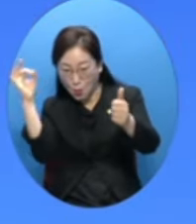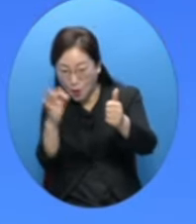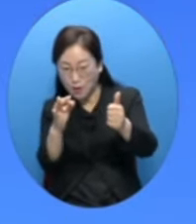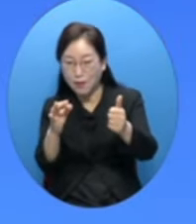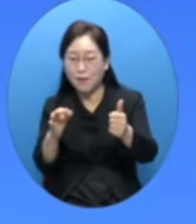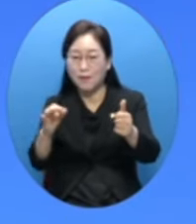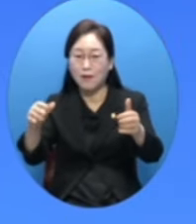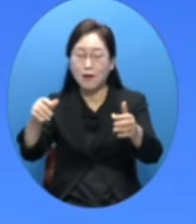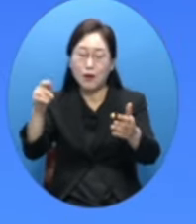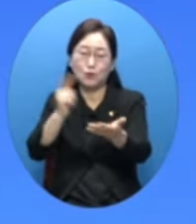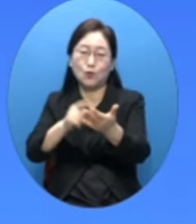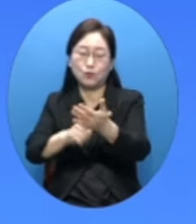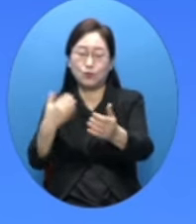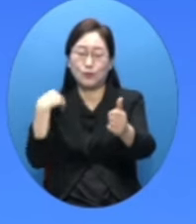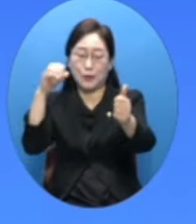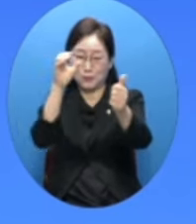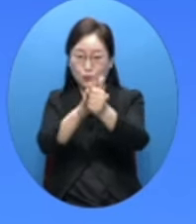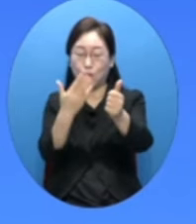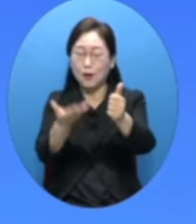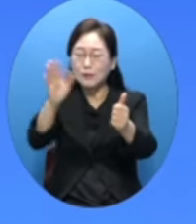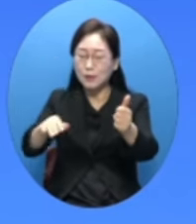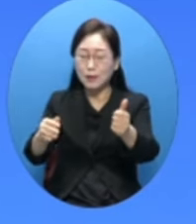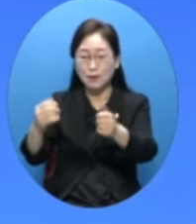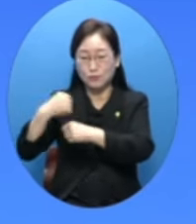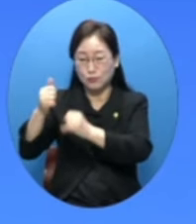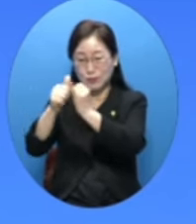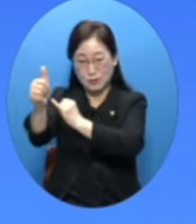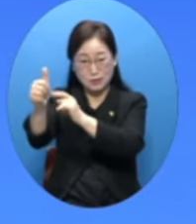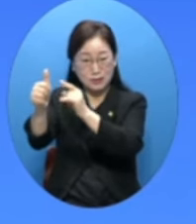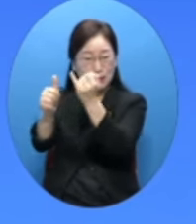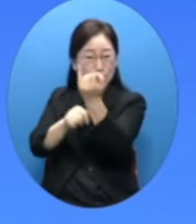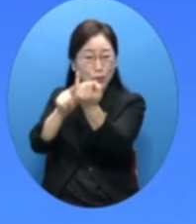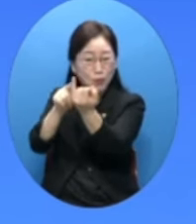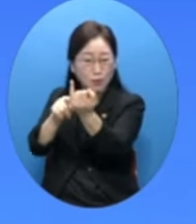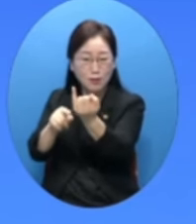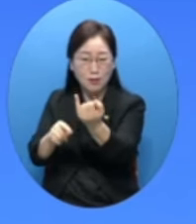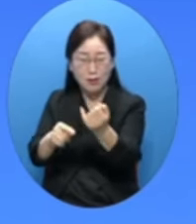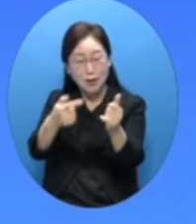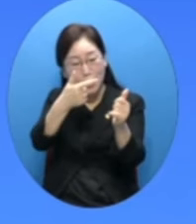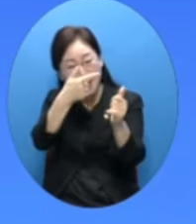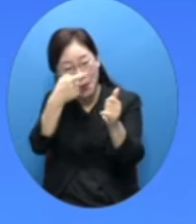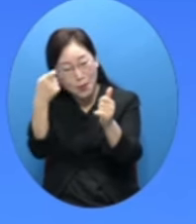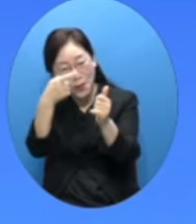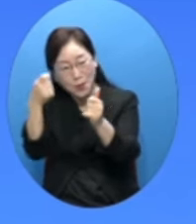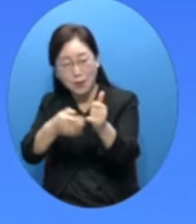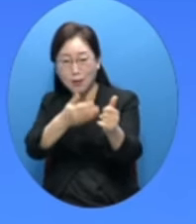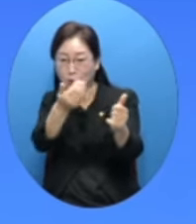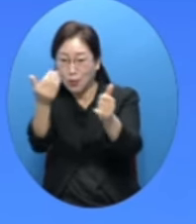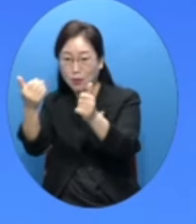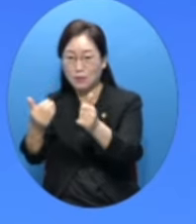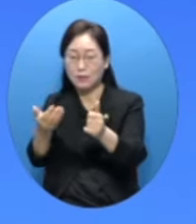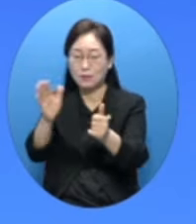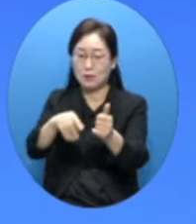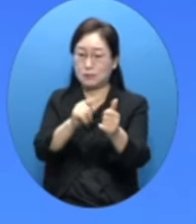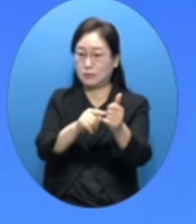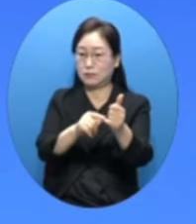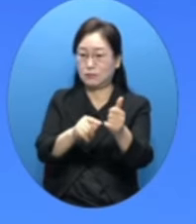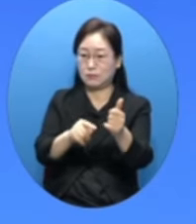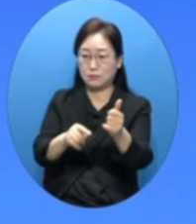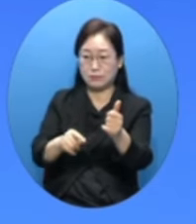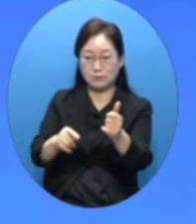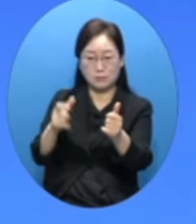집만 하나님이 끈질기게 요셉을 괴롭혔습니다. 그런데 요셉은 주인만